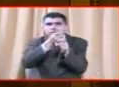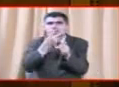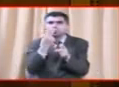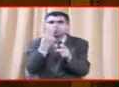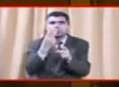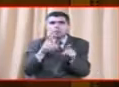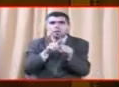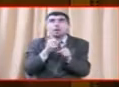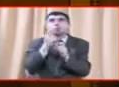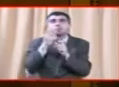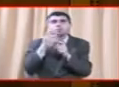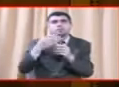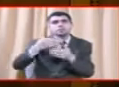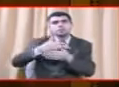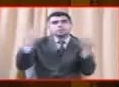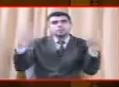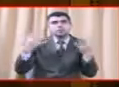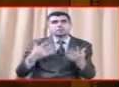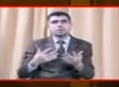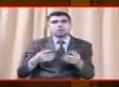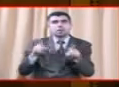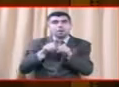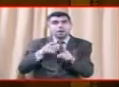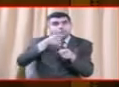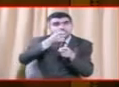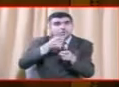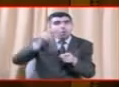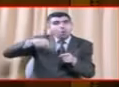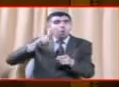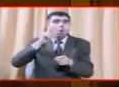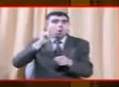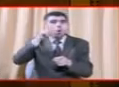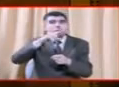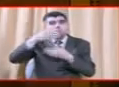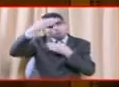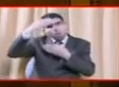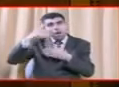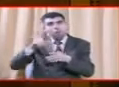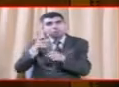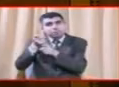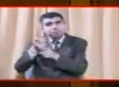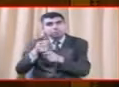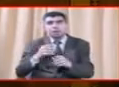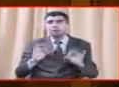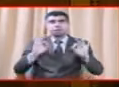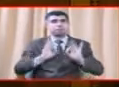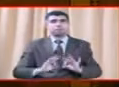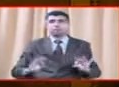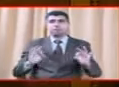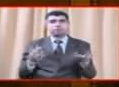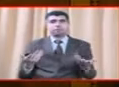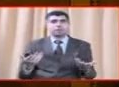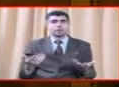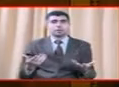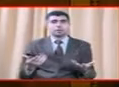طلقات في الهواء. هذا السيد هذا شكون اللي ضربه؟ كيقول لك بأنه حنا افتعلنا